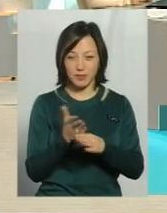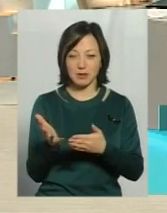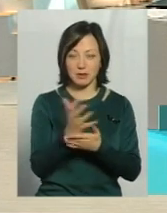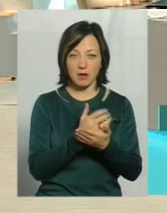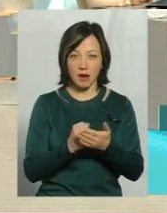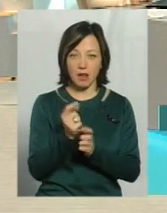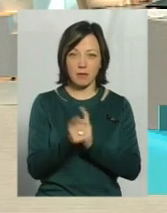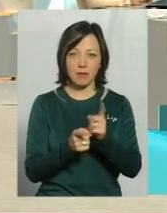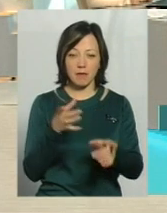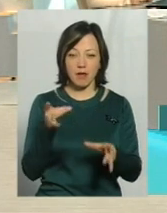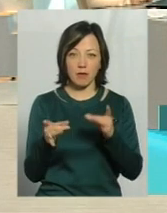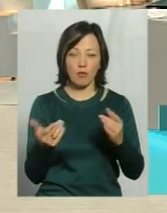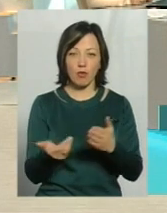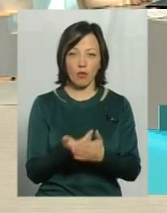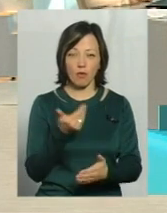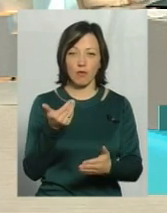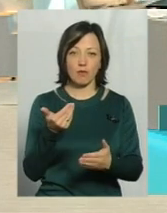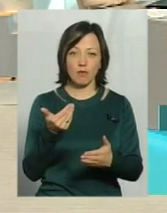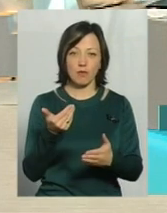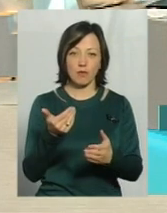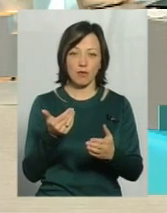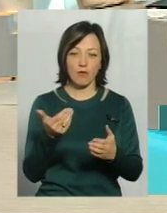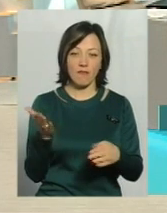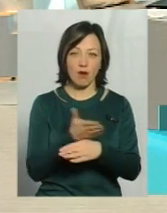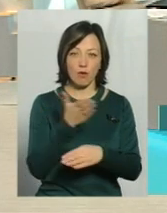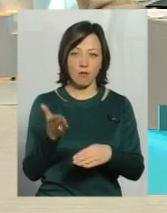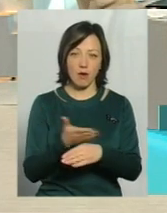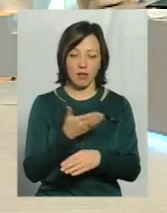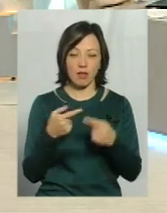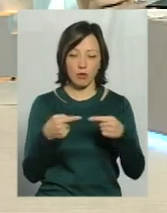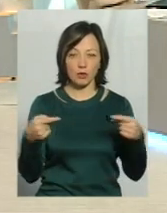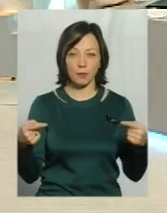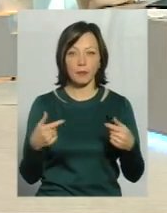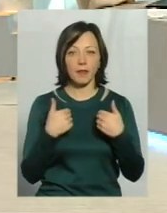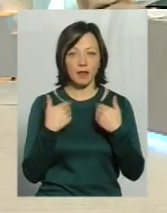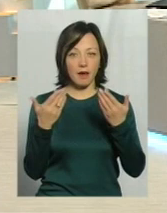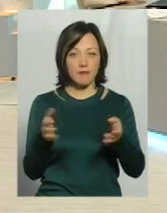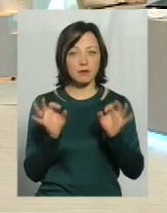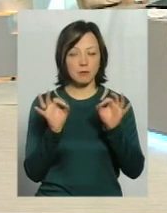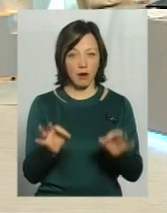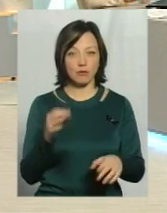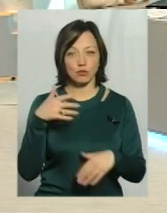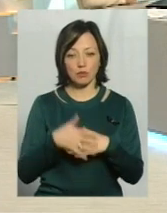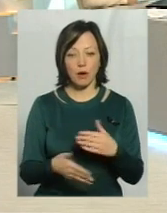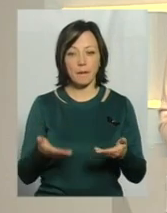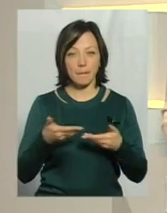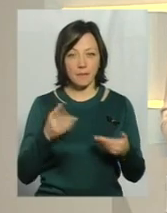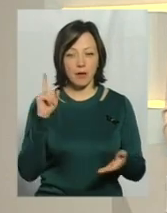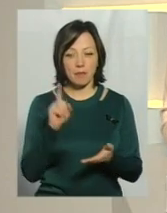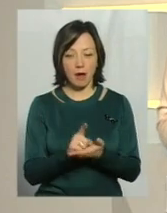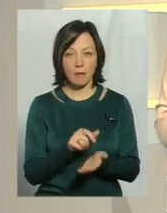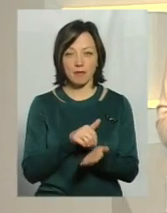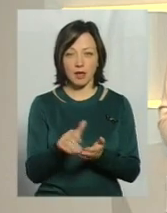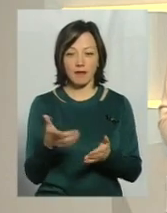били, переплавляли по-новому, значить, і знову з неї виробляли якусь продукцію. Якщо я вас правильно зрозуміла, тобто ми маємо свідомо відмовлятись